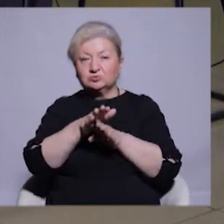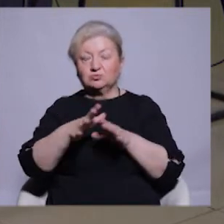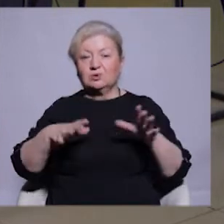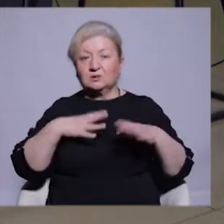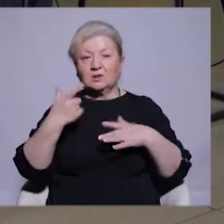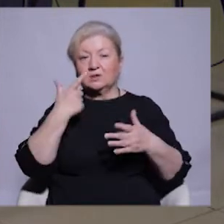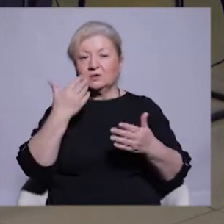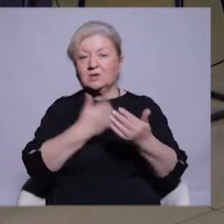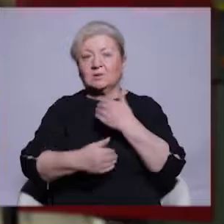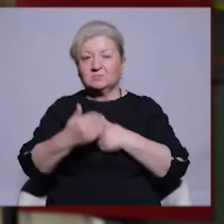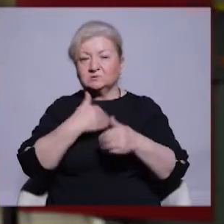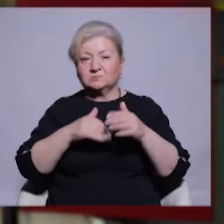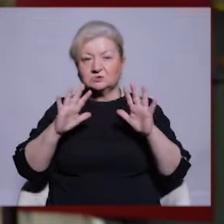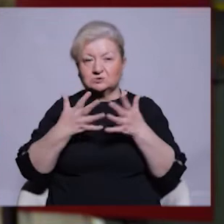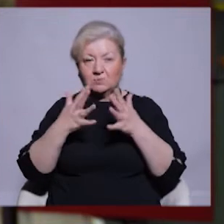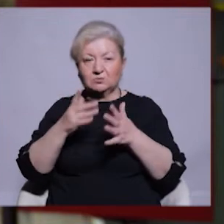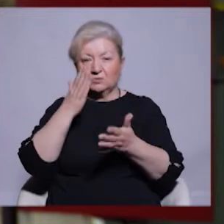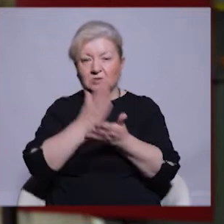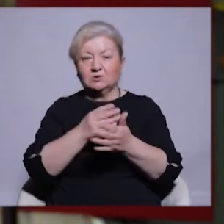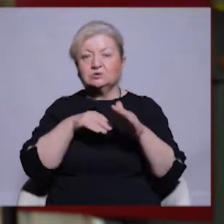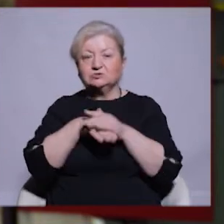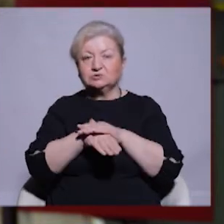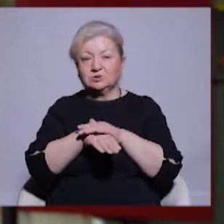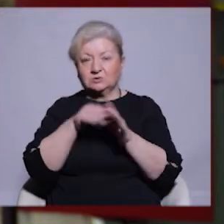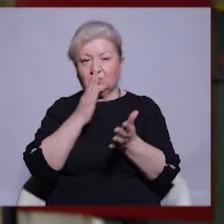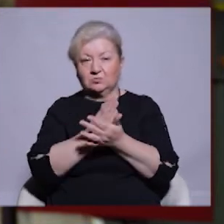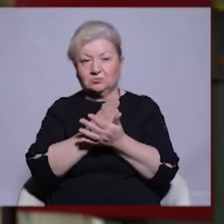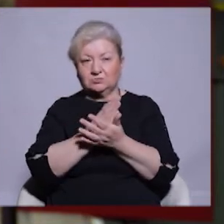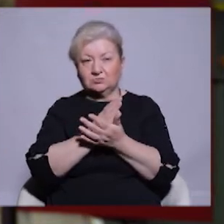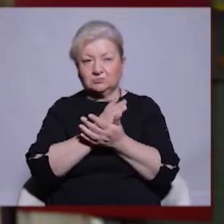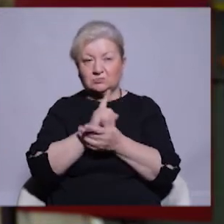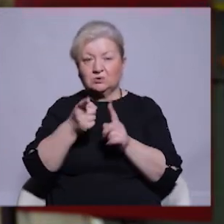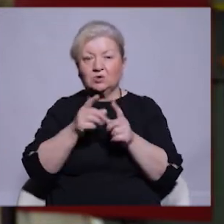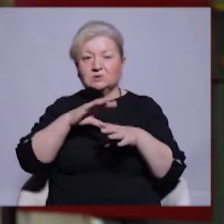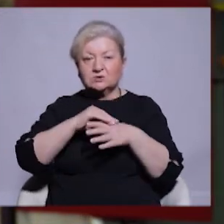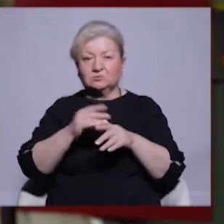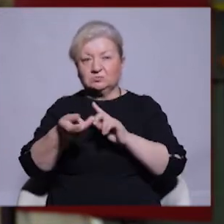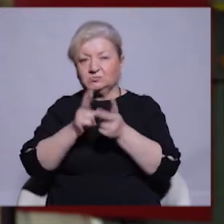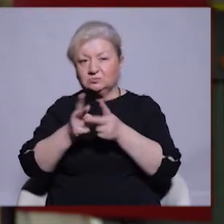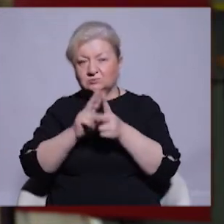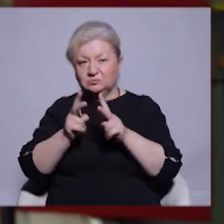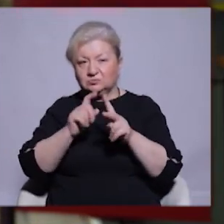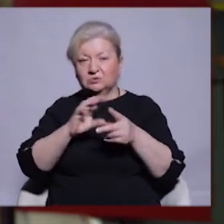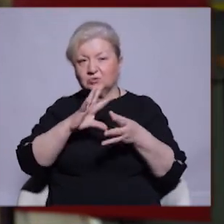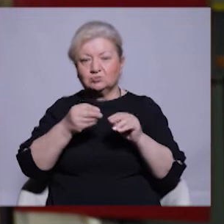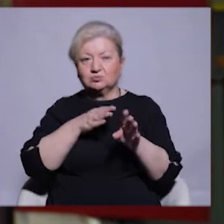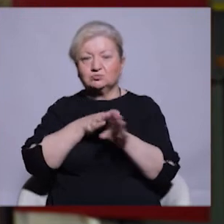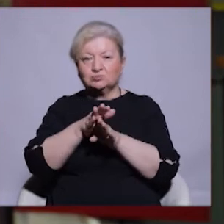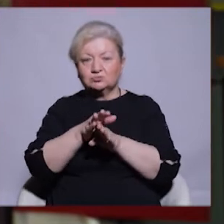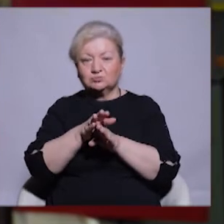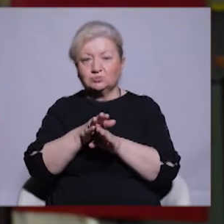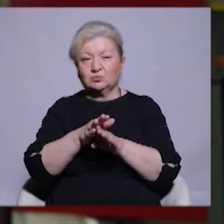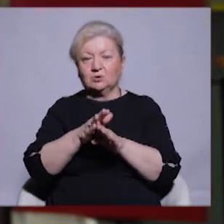ნებისმიერ შემთხვევაში არის შენახული, ანუ როგორი ცვლილებებიც არ უნდა განიცადონ ამ სხეულებმა, ხომ? აი ეს სრული ენერგია